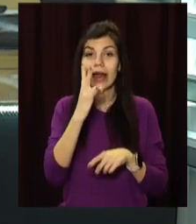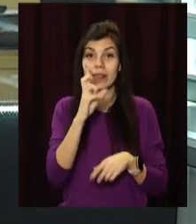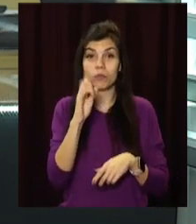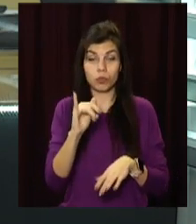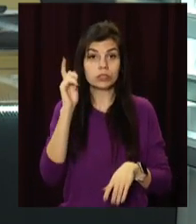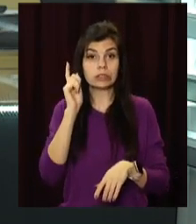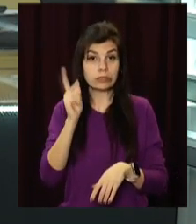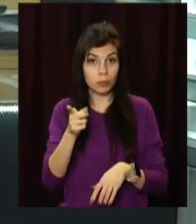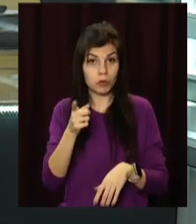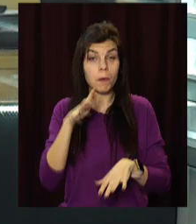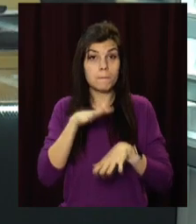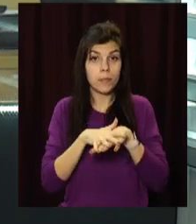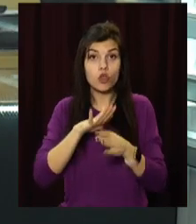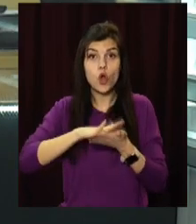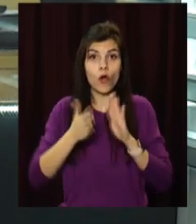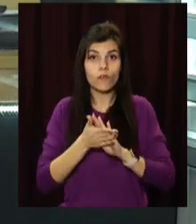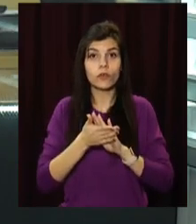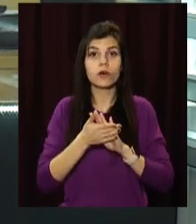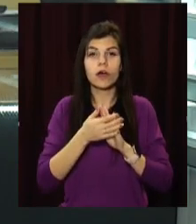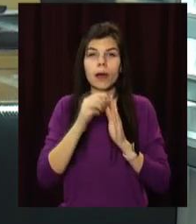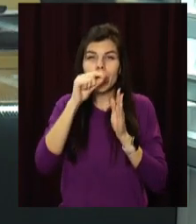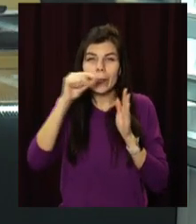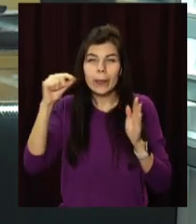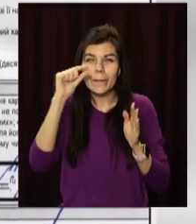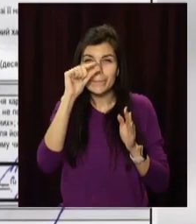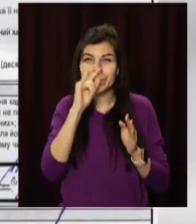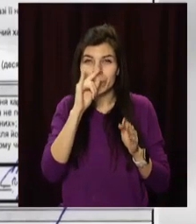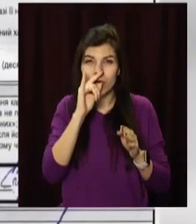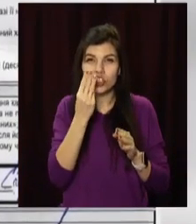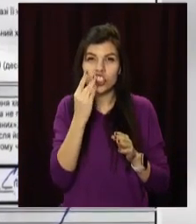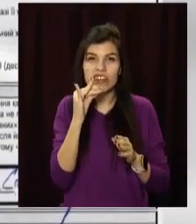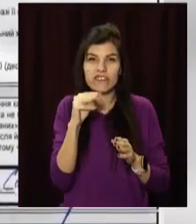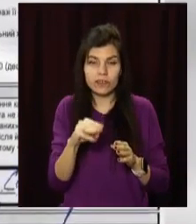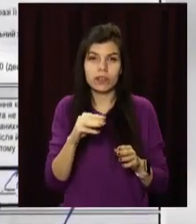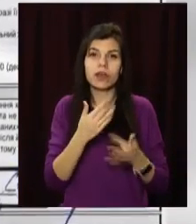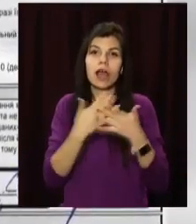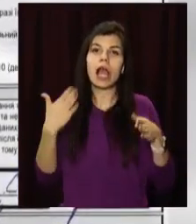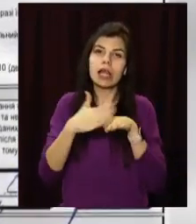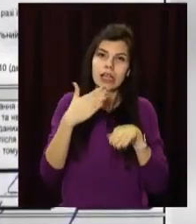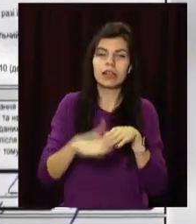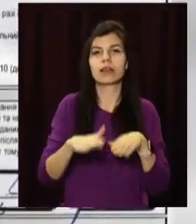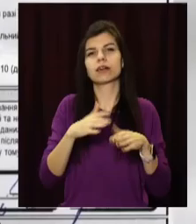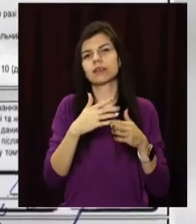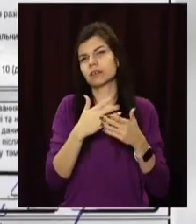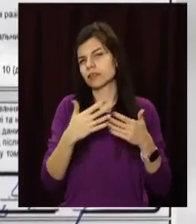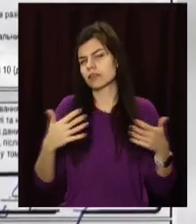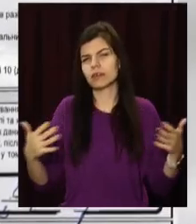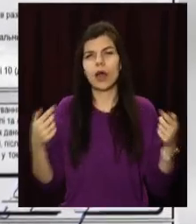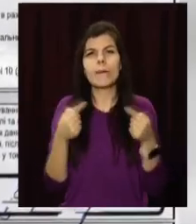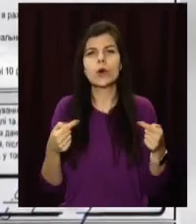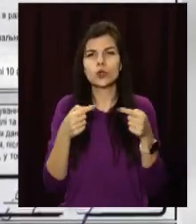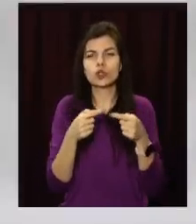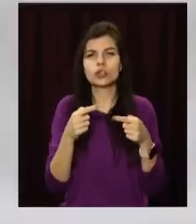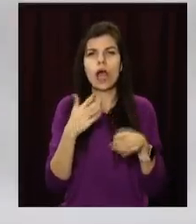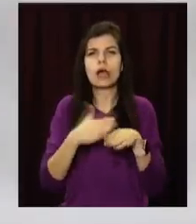законопроект підтриманий Національним банком України. І під лупою не розгледіти. НБУ заборонив банкам прописувати договірні